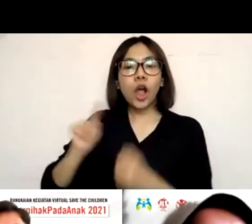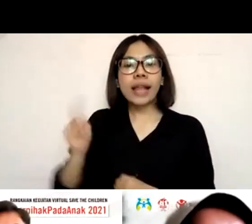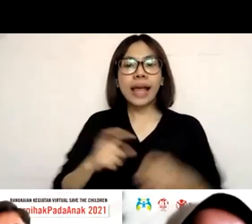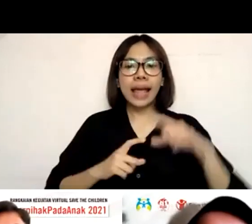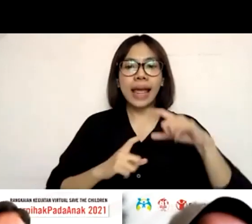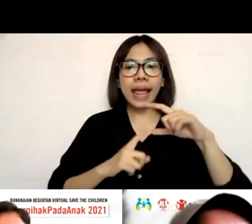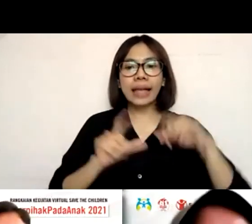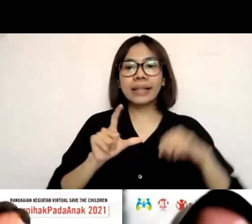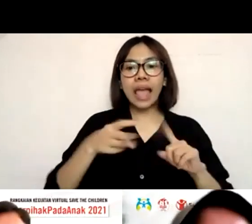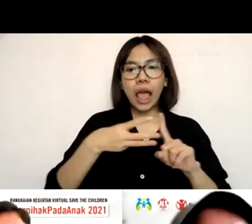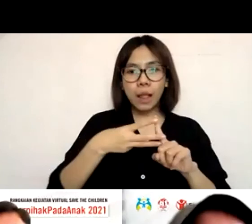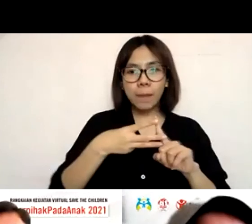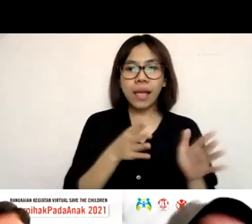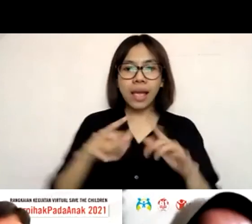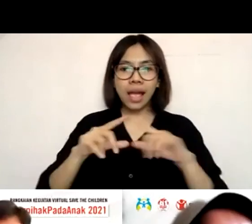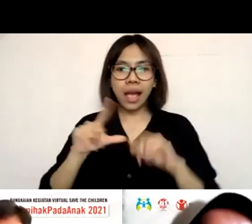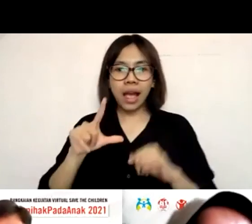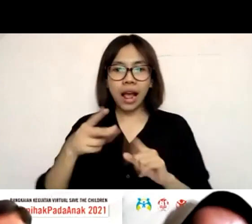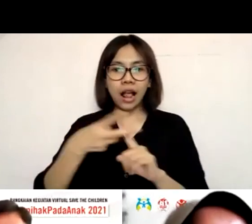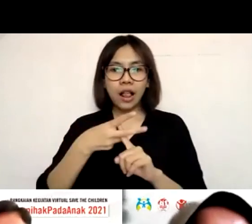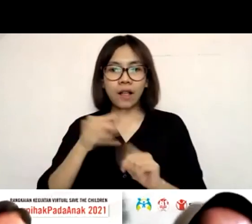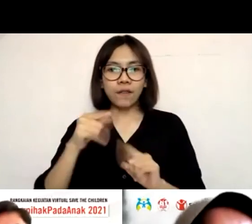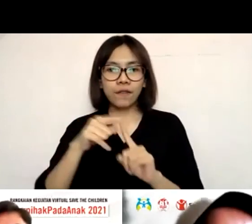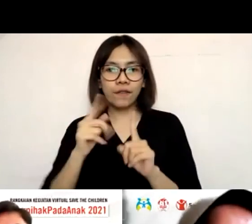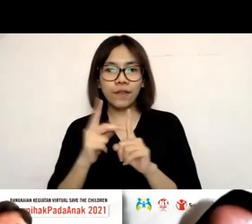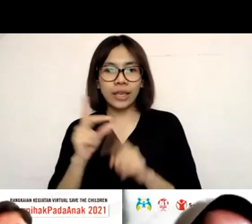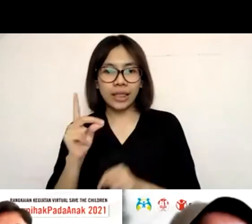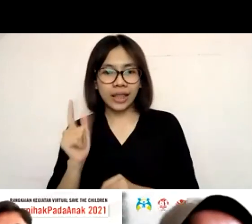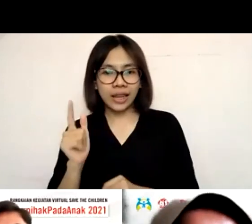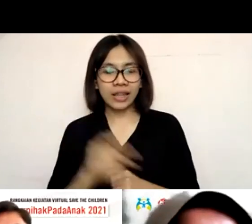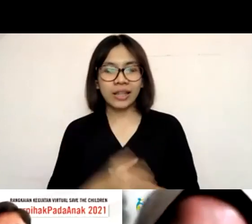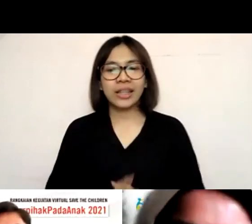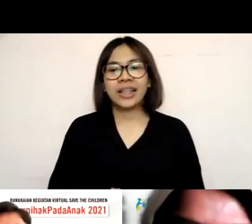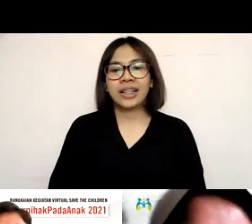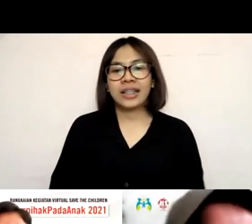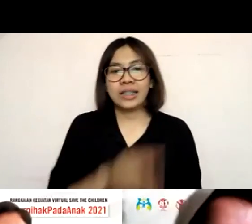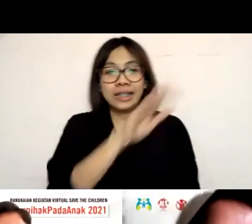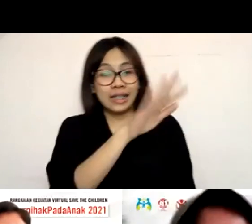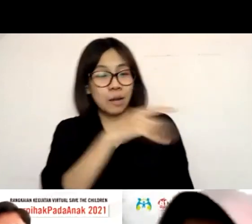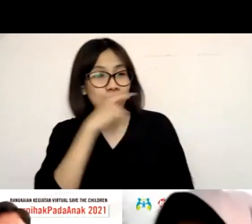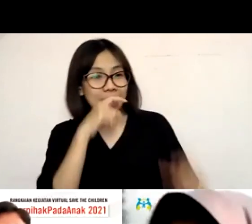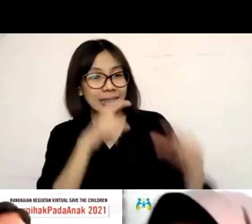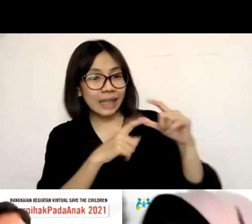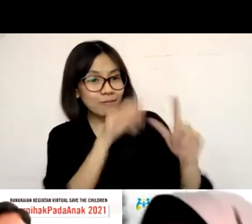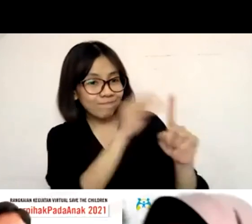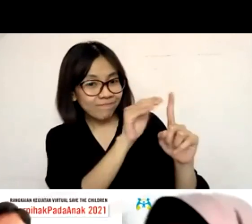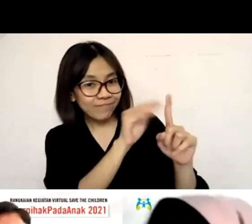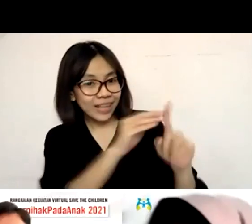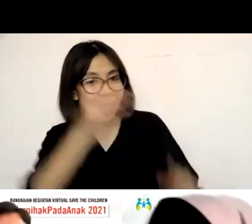Al-Fitri. Terima kasih Mas Bayu atas kesempatannya. Pak Samto, Assalamualaikum warahmatullahi wabarakatuh.